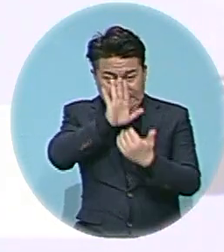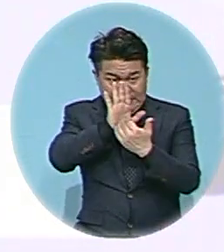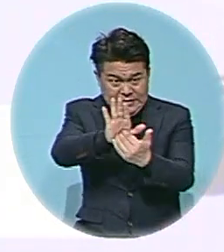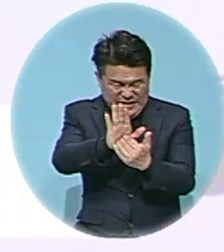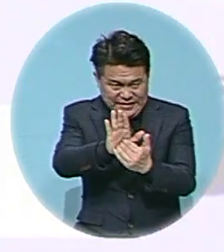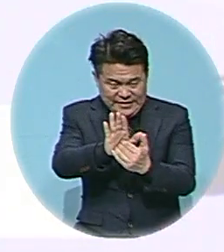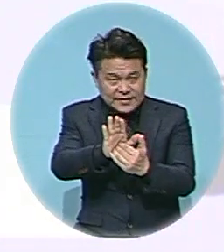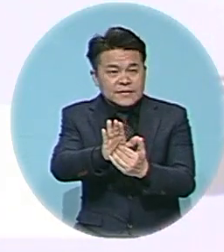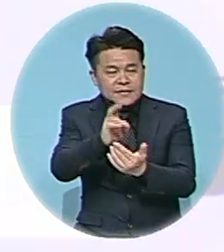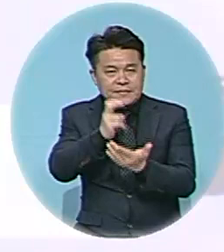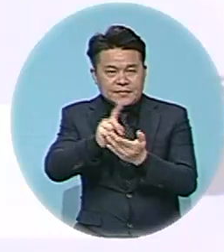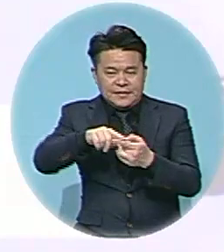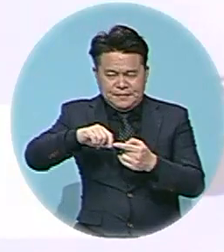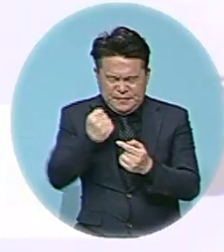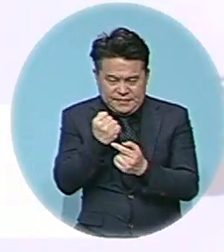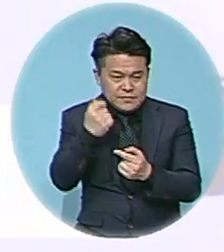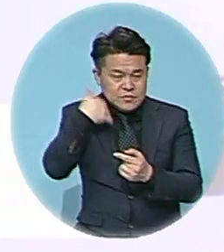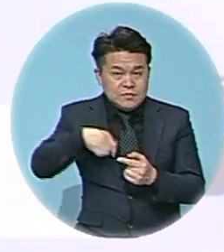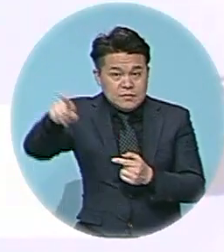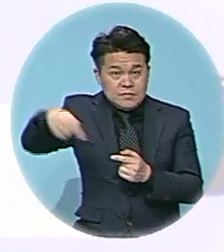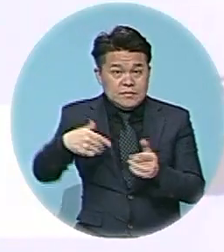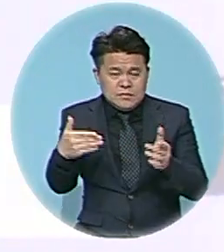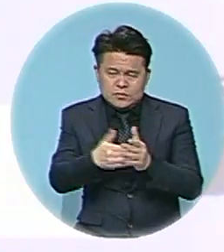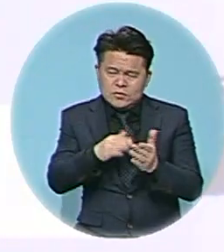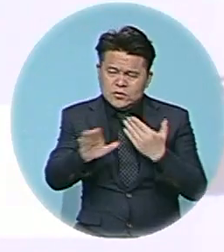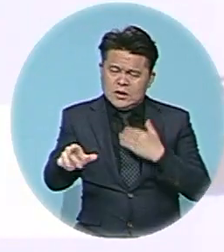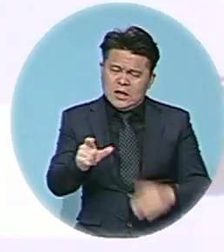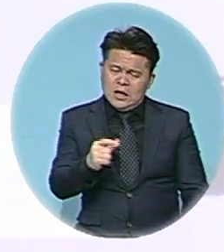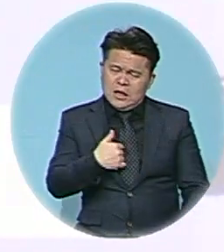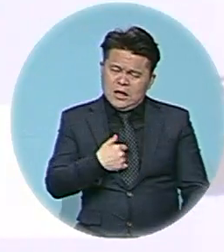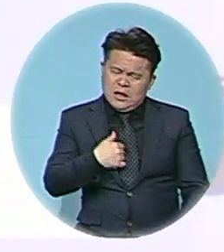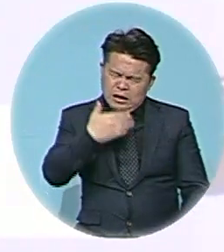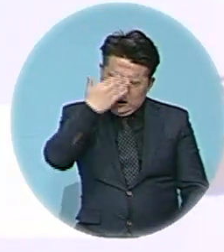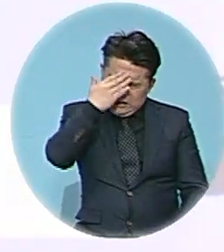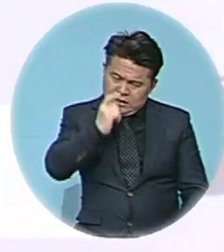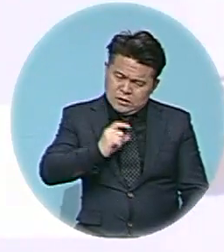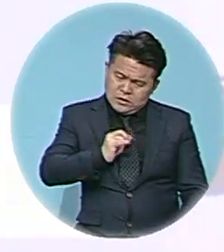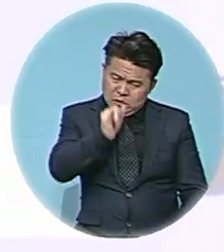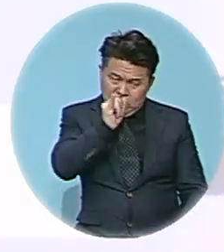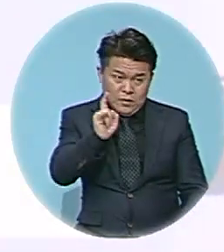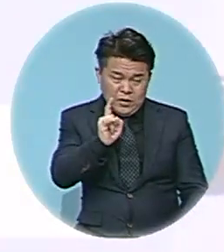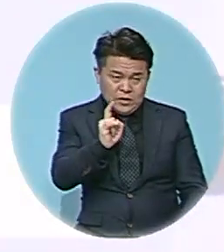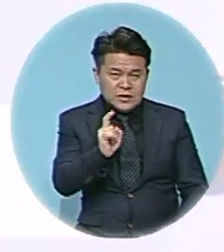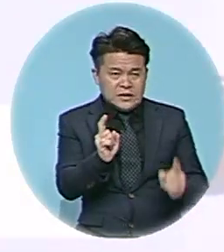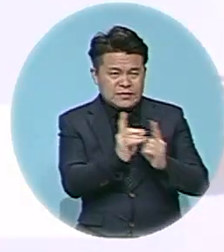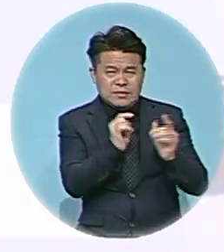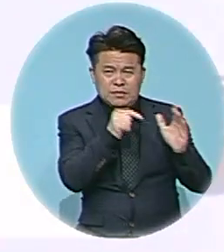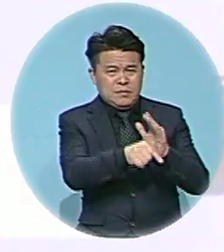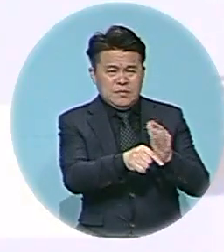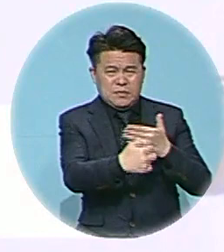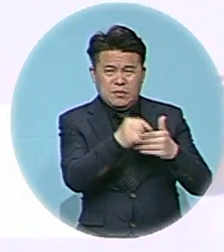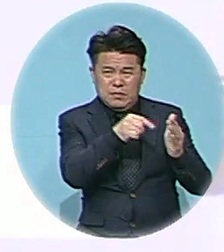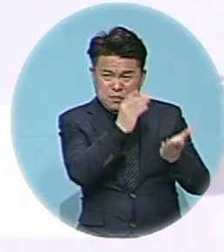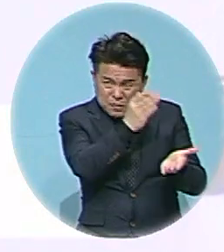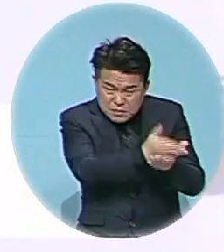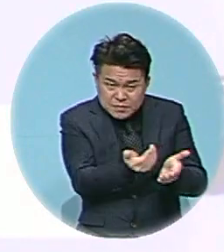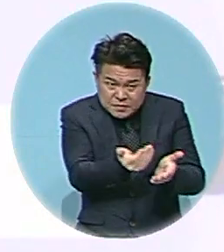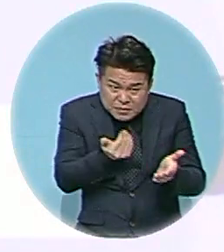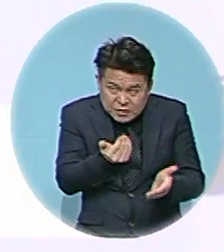예방수칙을 준수하고 중국 방문 후 감염증이 의심되는 경우에는 의료기관에 직접 방문하시기 전에